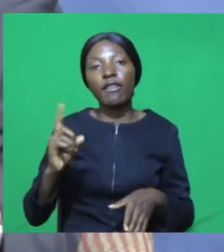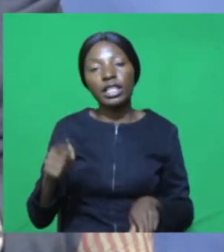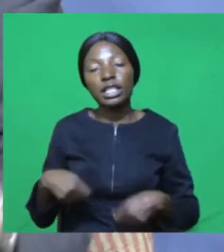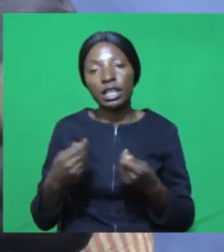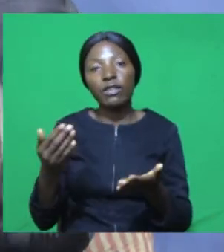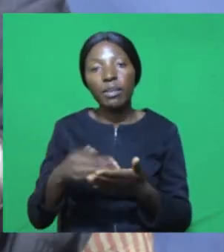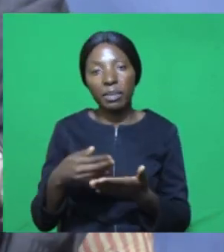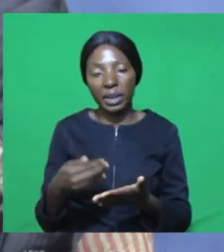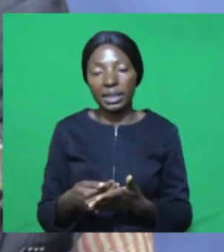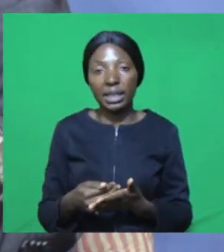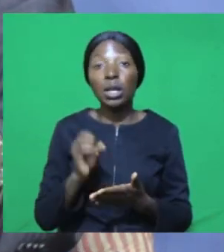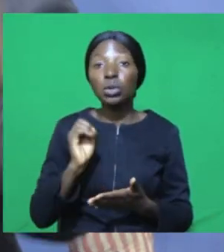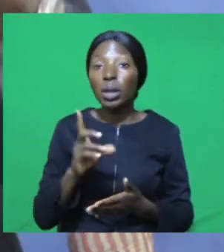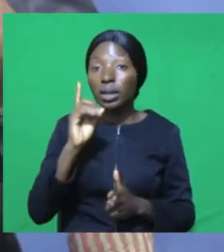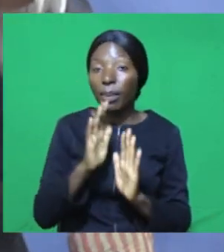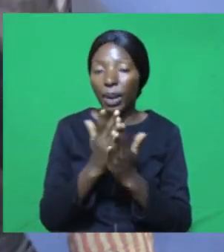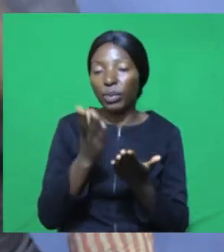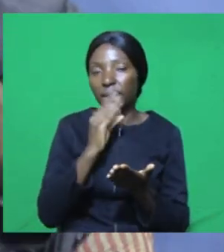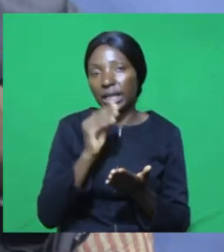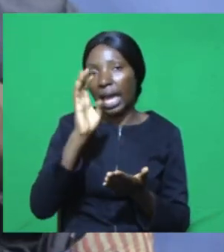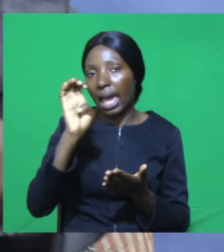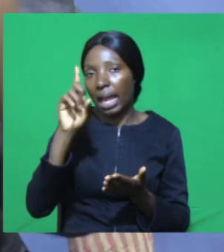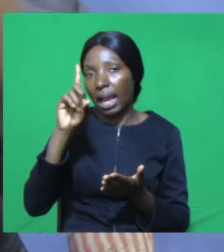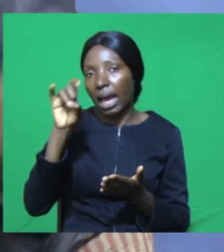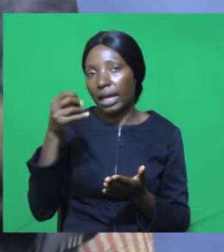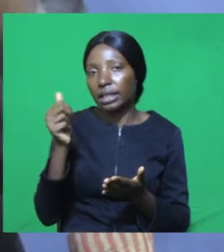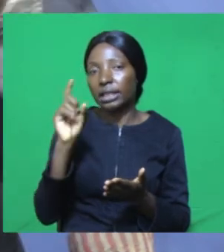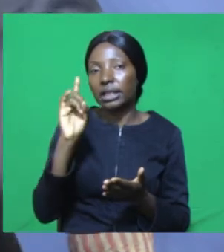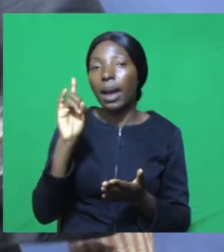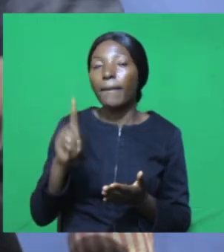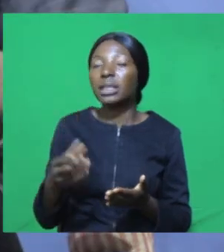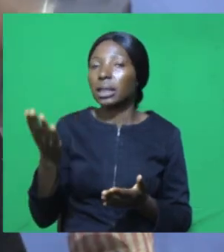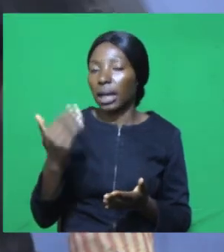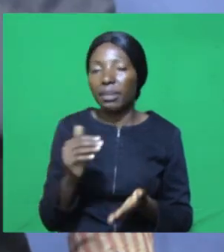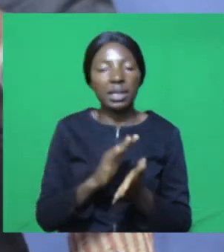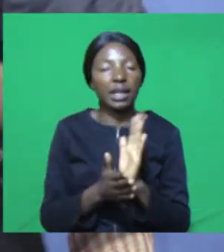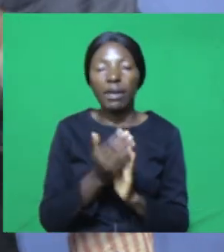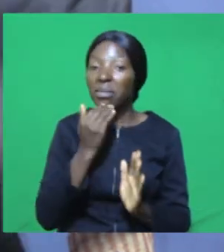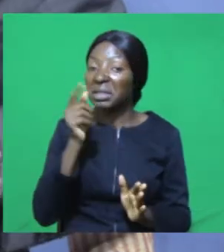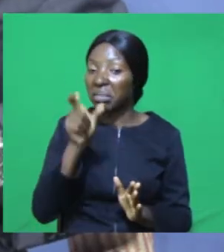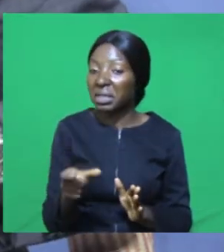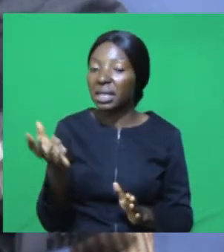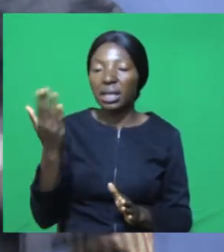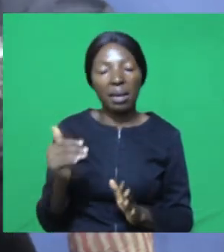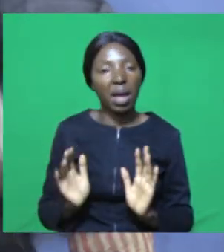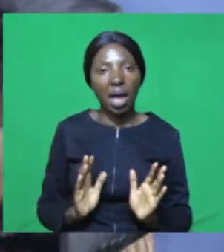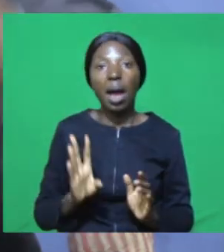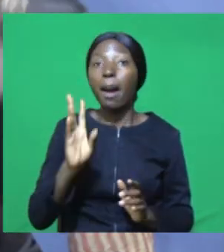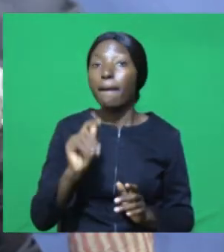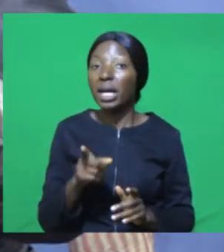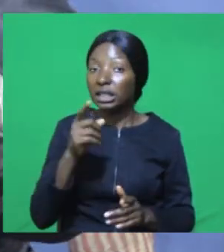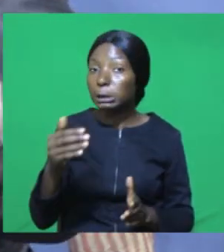atumira meseji. Saka Bhaibheri parinoti Elijah achauya, hakusi kuuya kwaElijah munhu as a person,